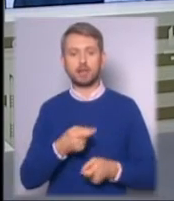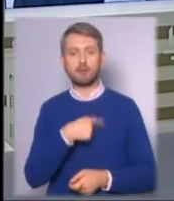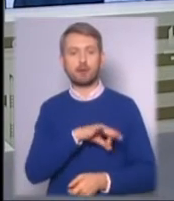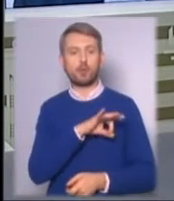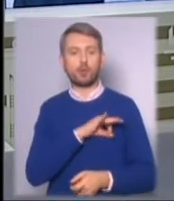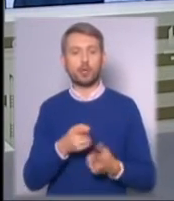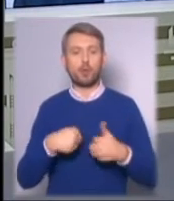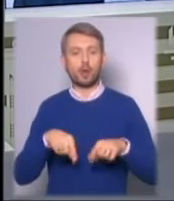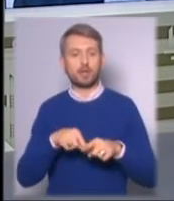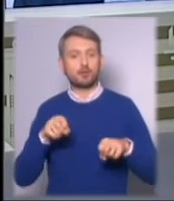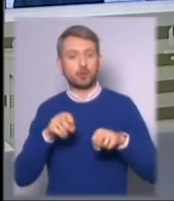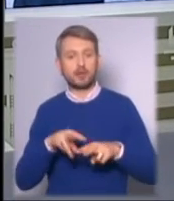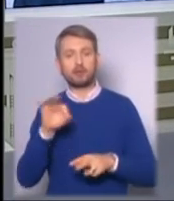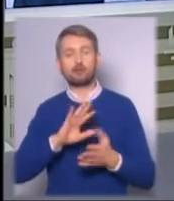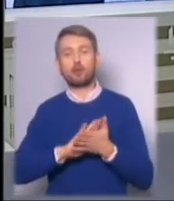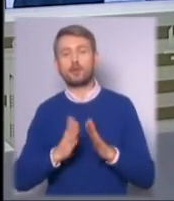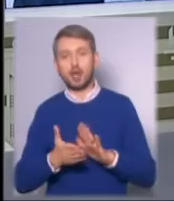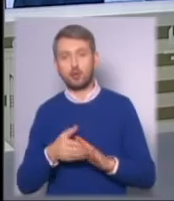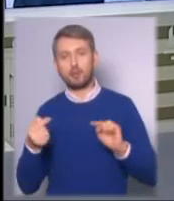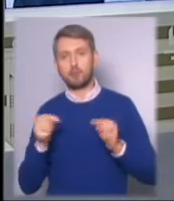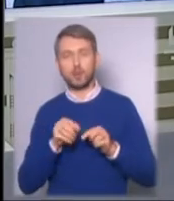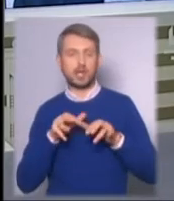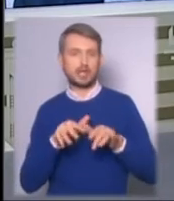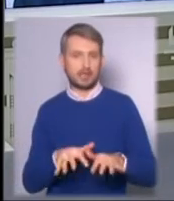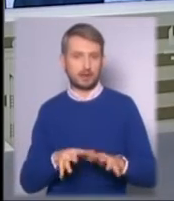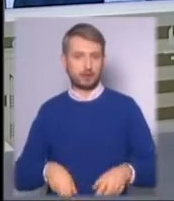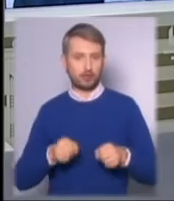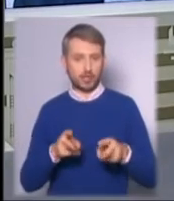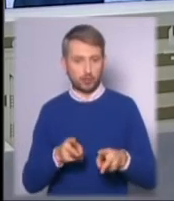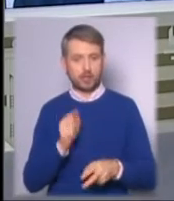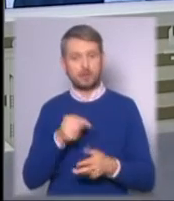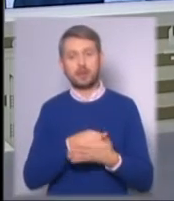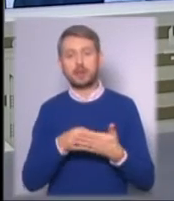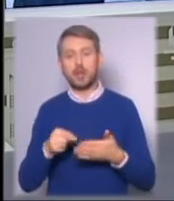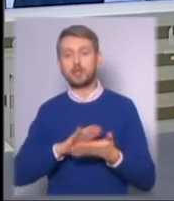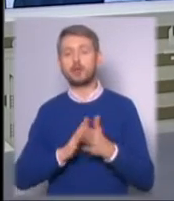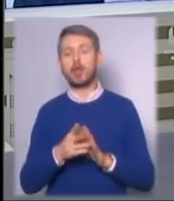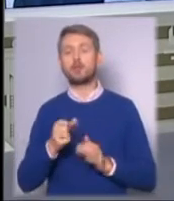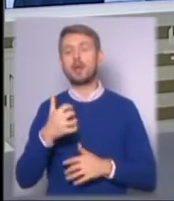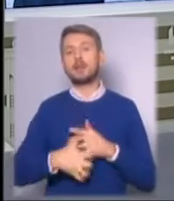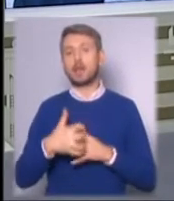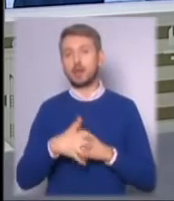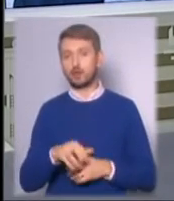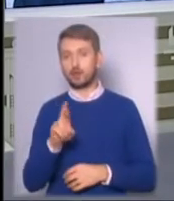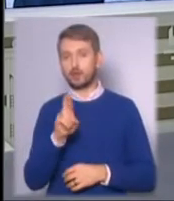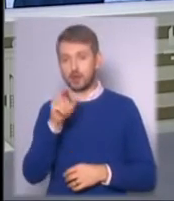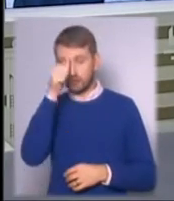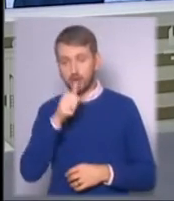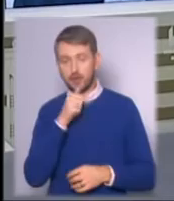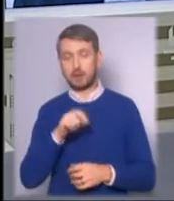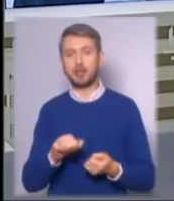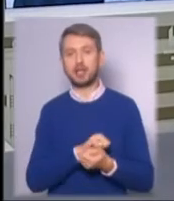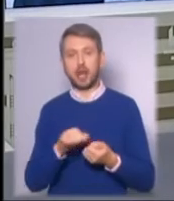протидії злочинності та забезпечення громадського порядку. Він зазначив, станом на середину січня за матеріалами аудитів, проведених профільним